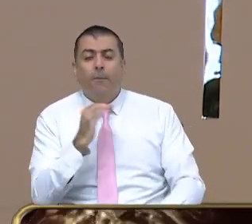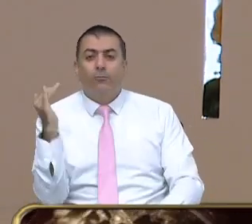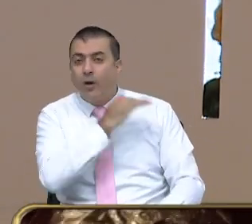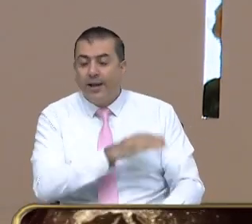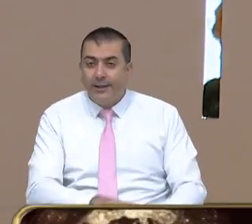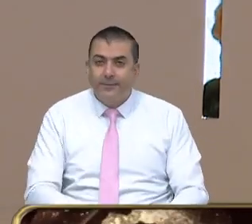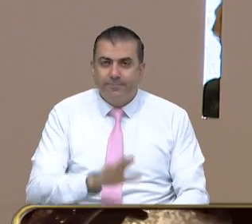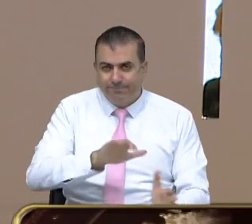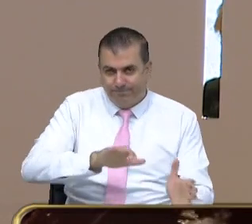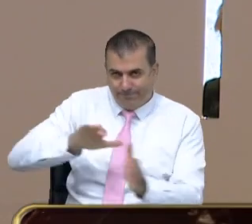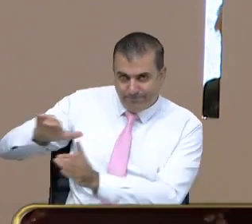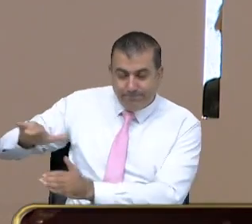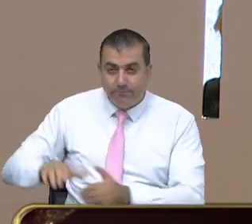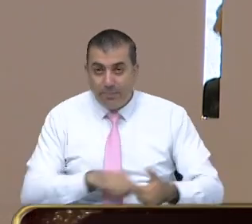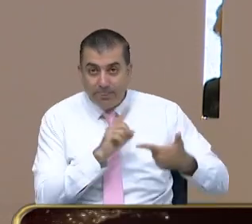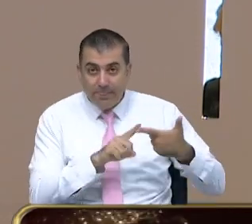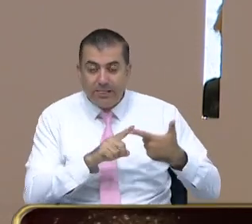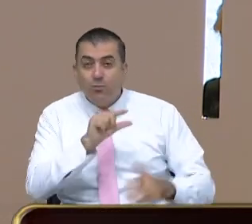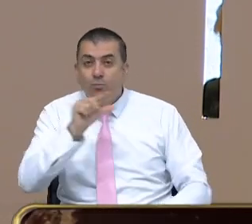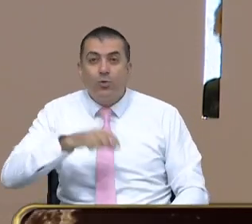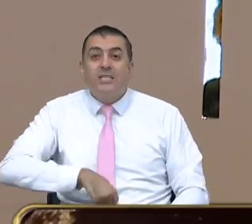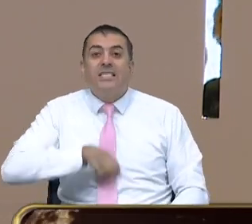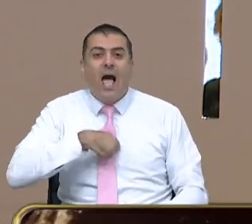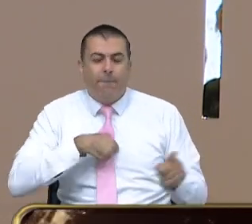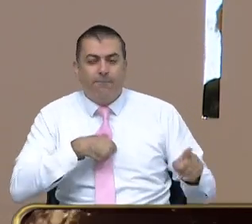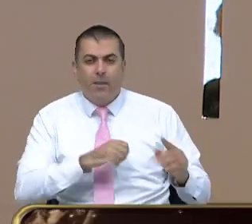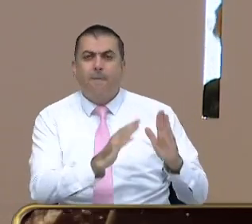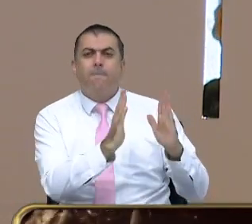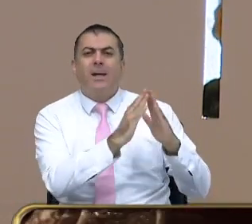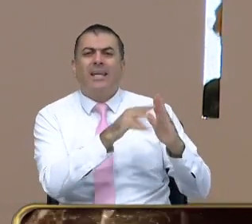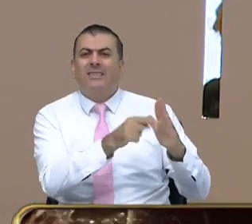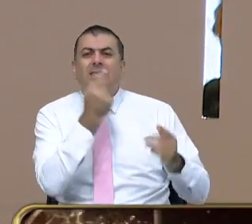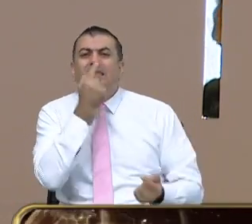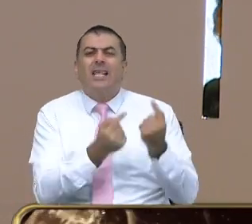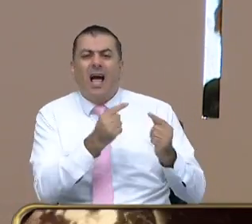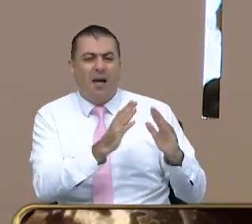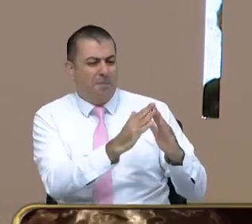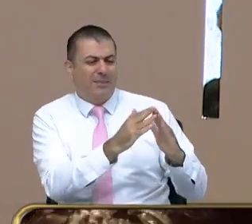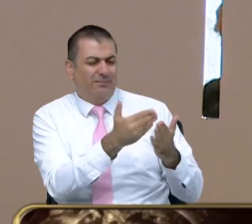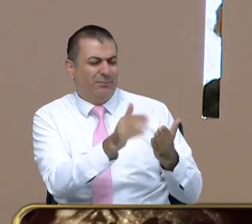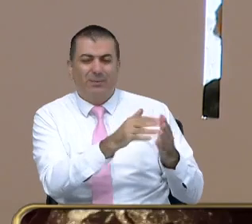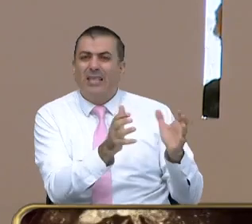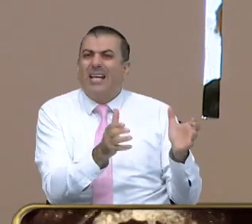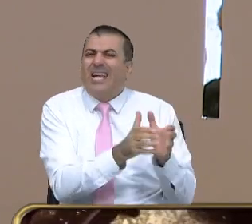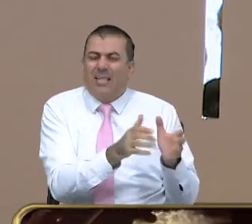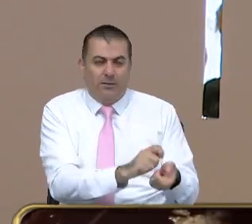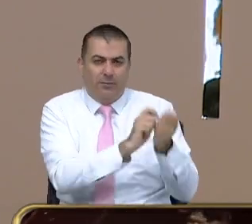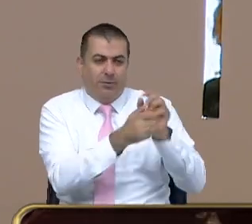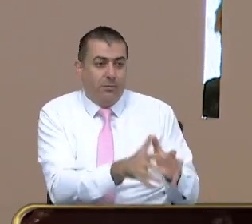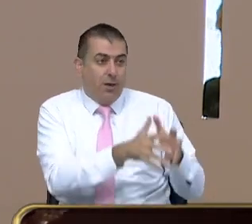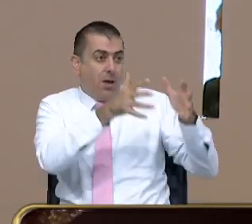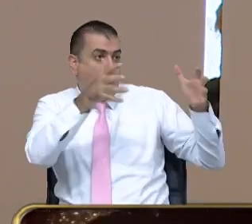المركز الى مديريه لواء زراعه سحاب وهذا سينعكس ايجابا على الخدمه هناك بعض الاحتياجات